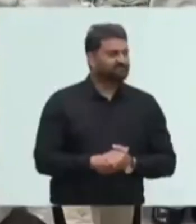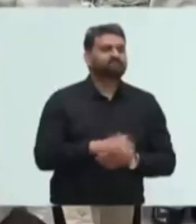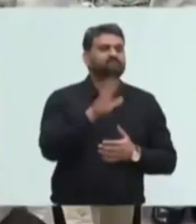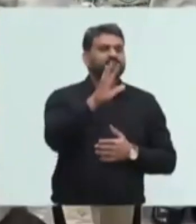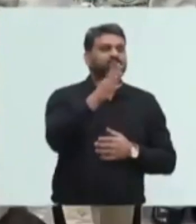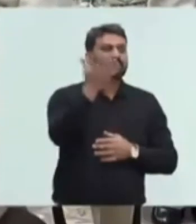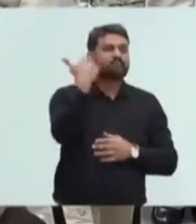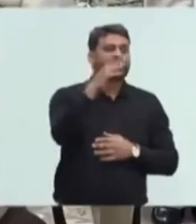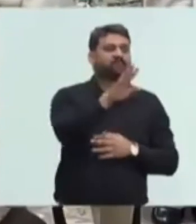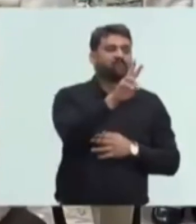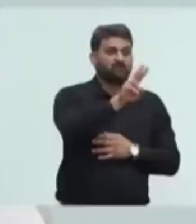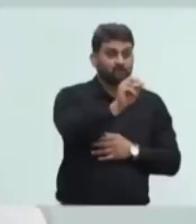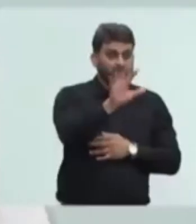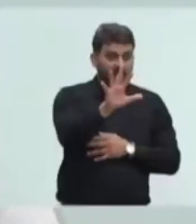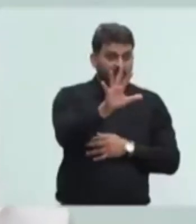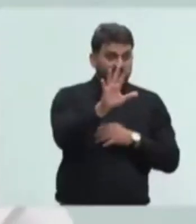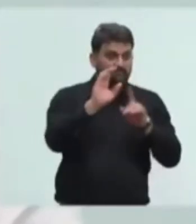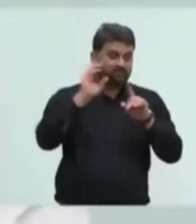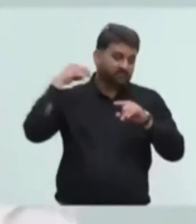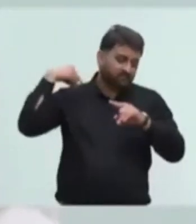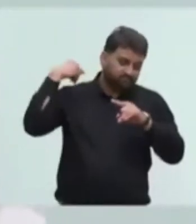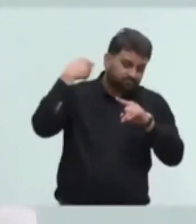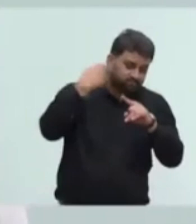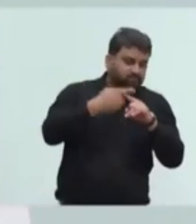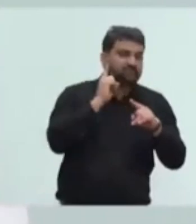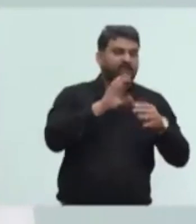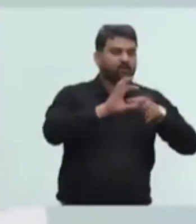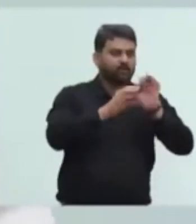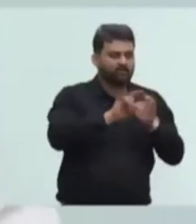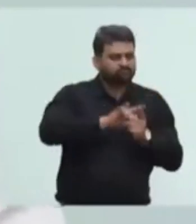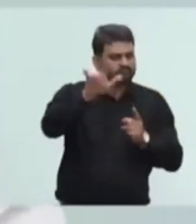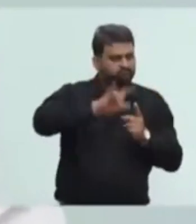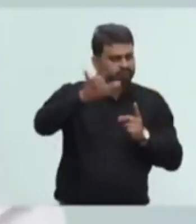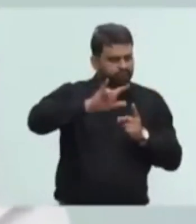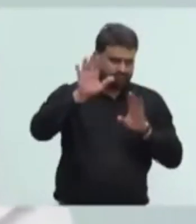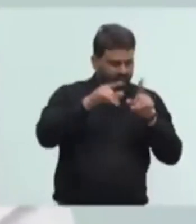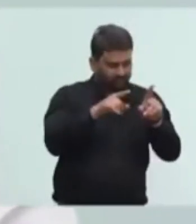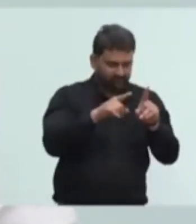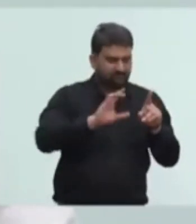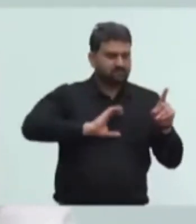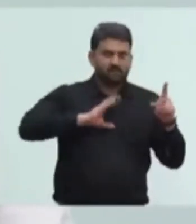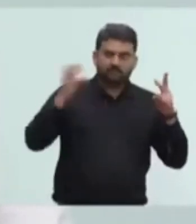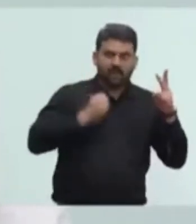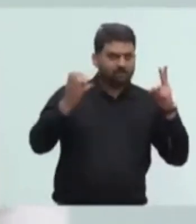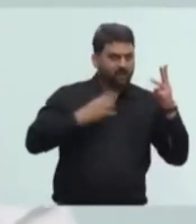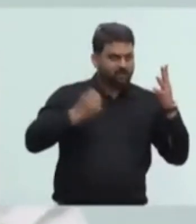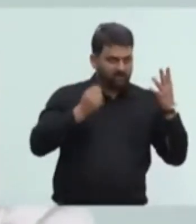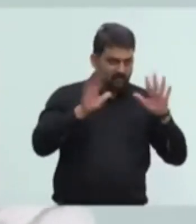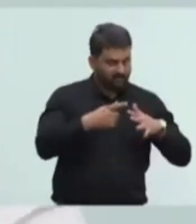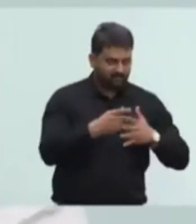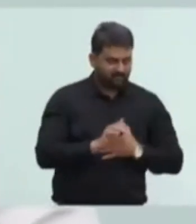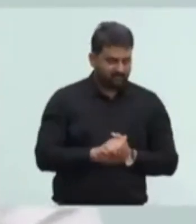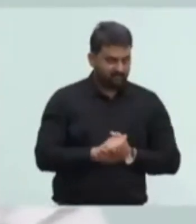अगर 2005 से लेकर अब तक के हर डेवलपर्स में आप पदक जीत कर